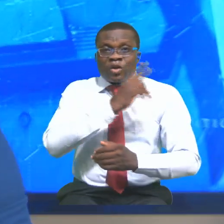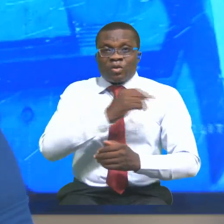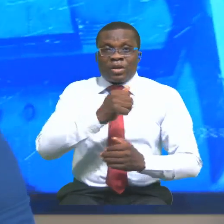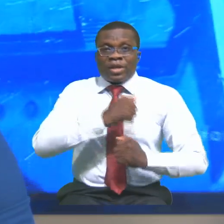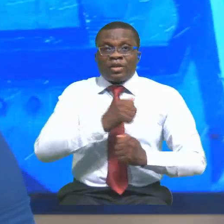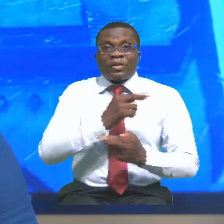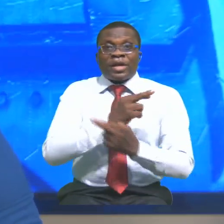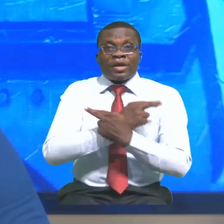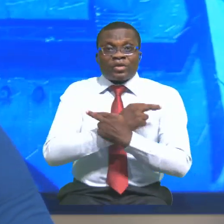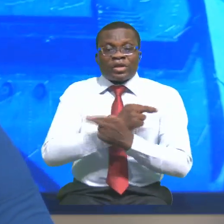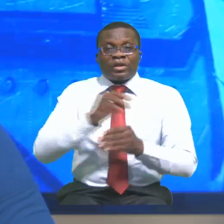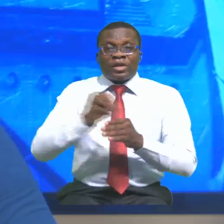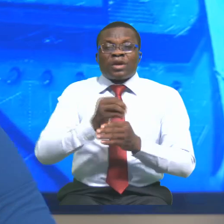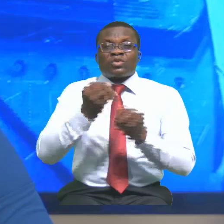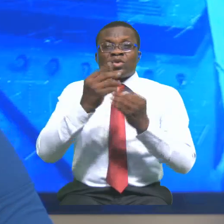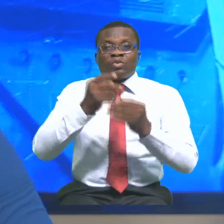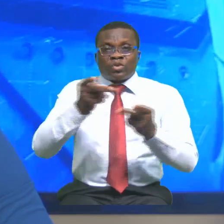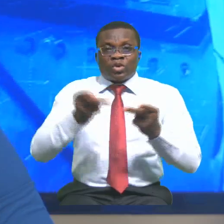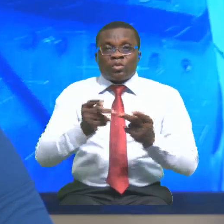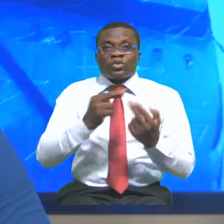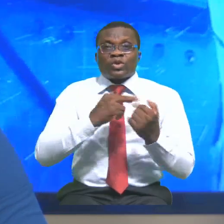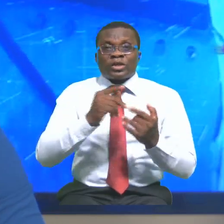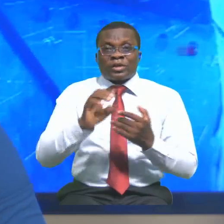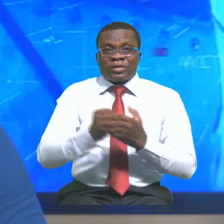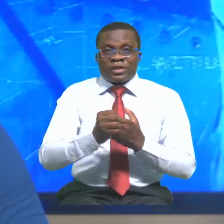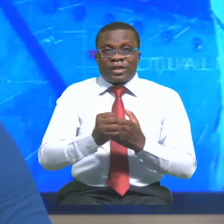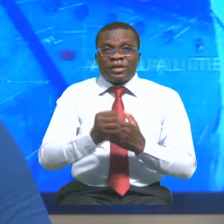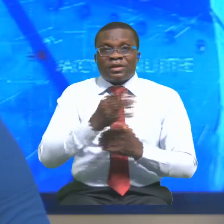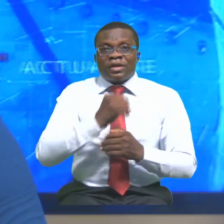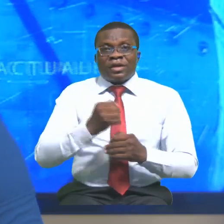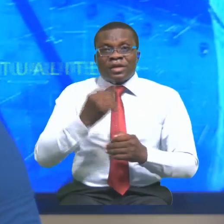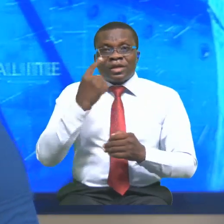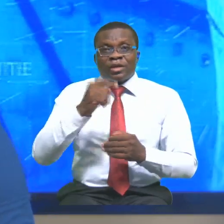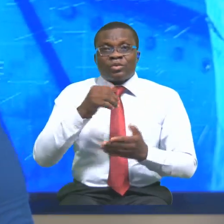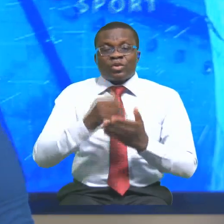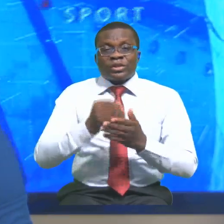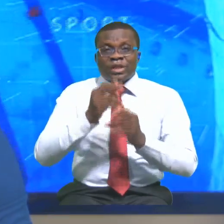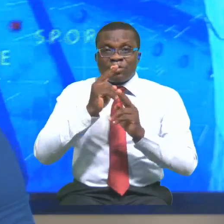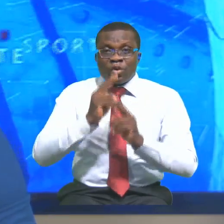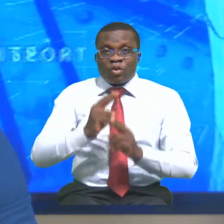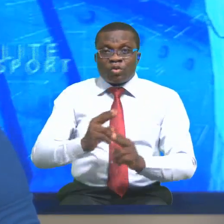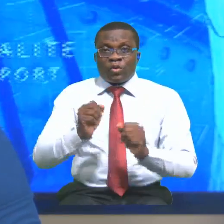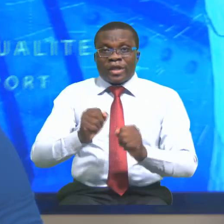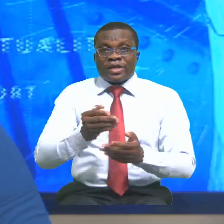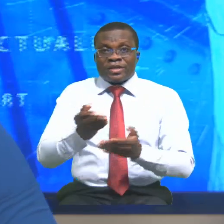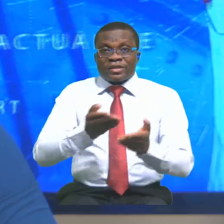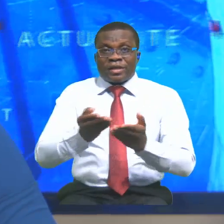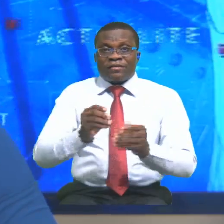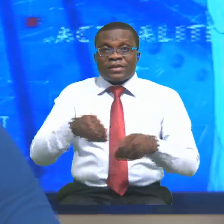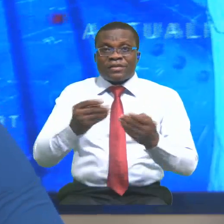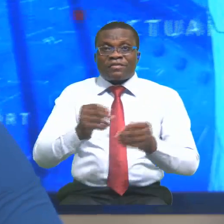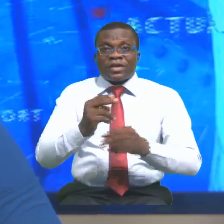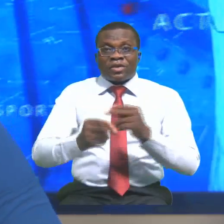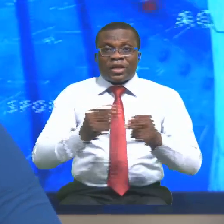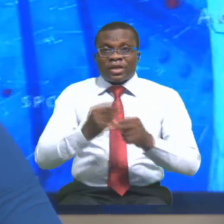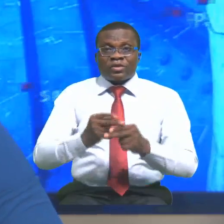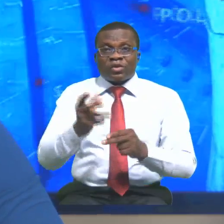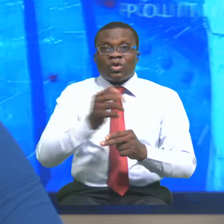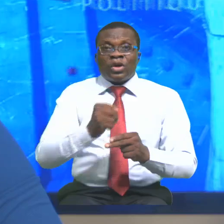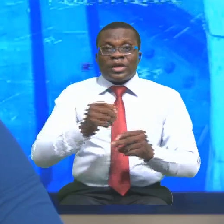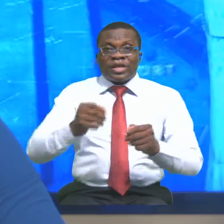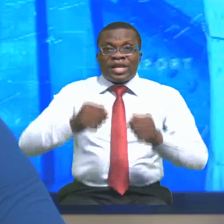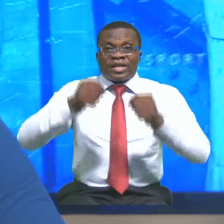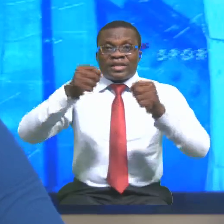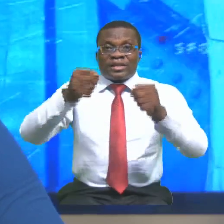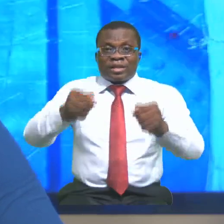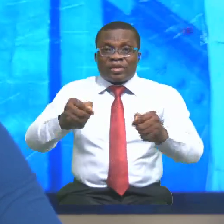retraite. L'homme a occupé plusieurs postes de responsabilité et pour ses bons et loyaux services rendus à la nation, il a été décoré à